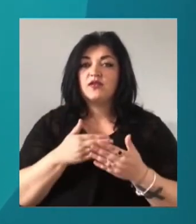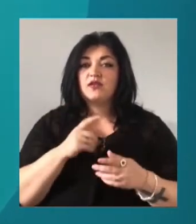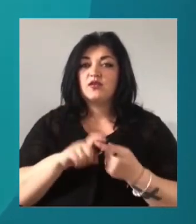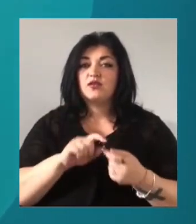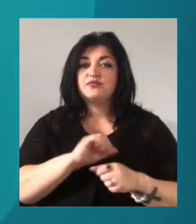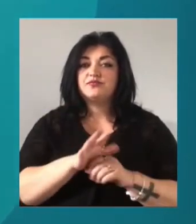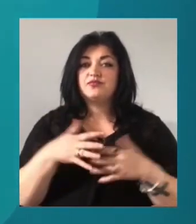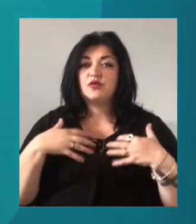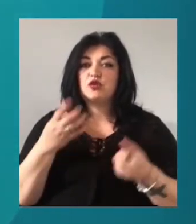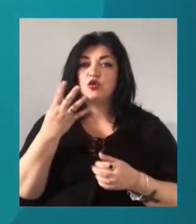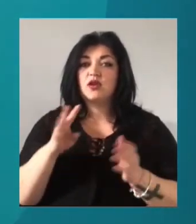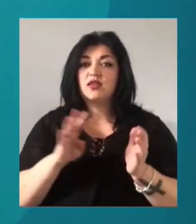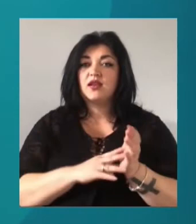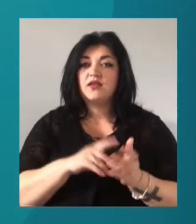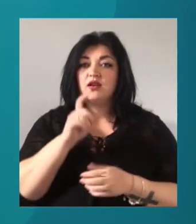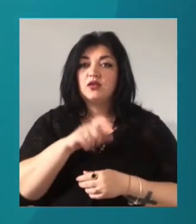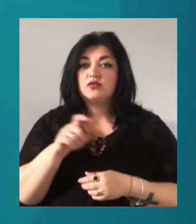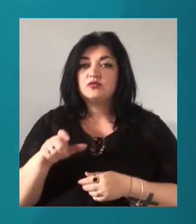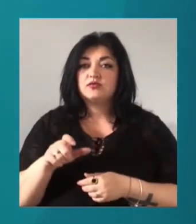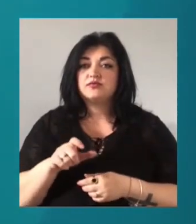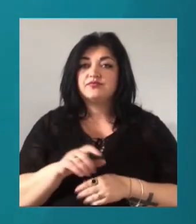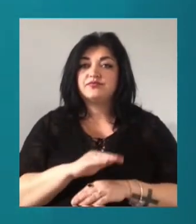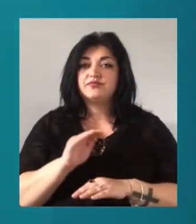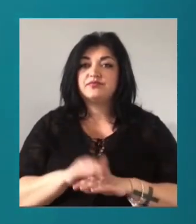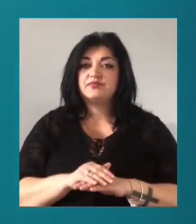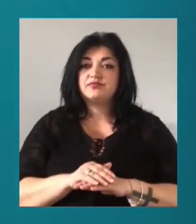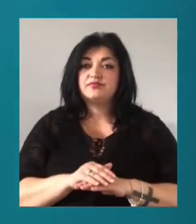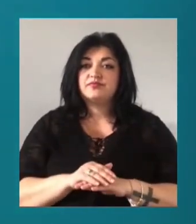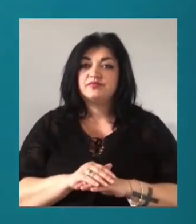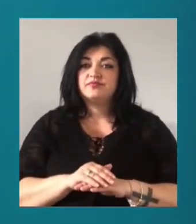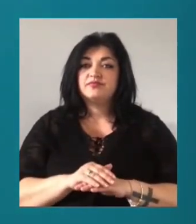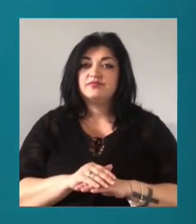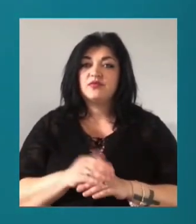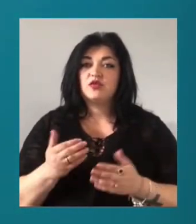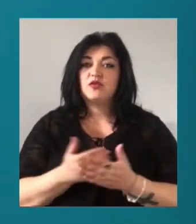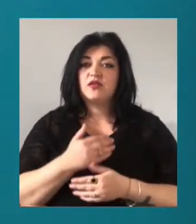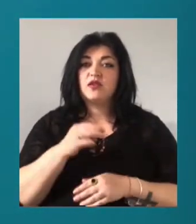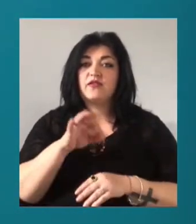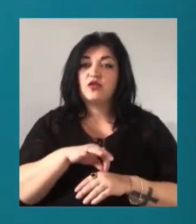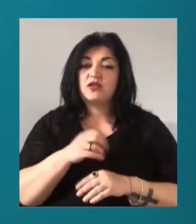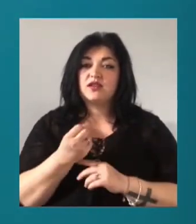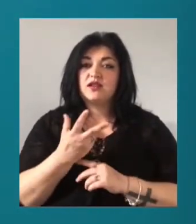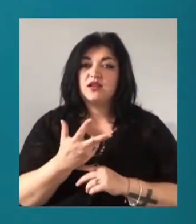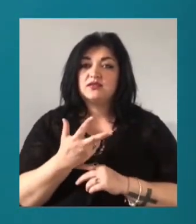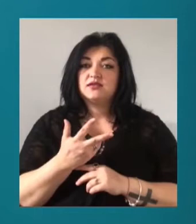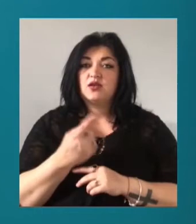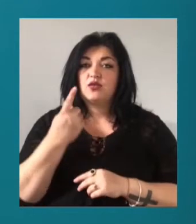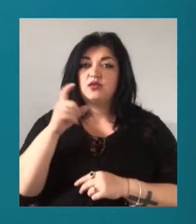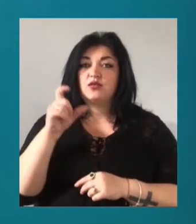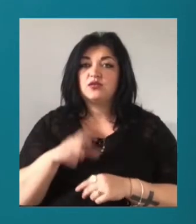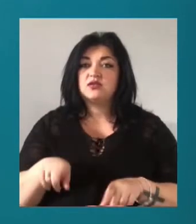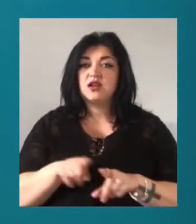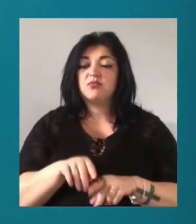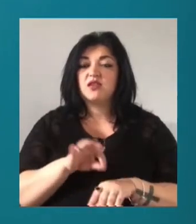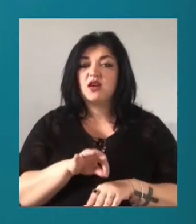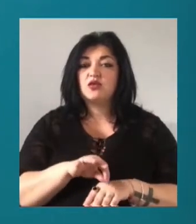одужали 49 людей. Повторний тест не виявив коронавірус в організмі. Серед нових хворих – 13 людей. Одна людина з таким діагнозом